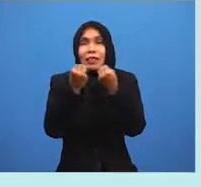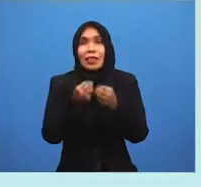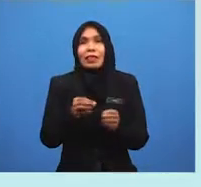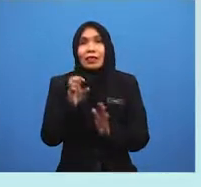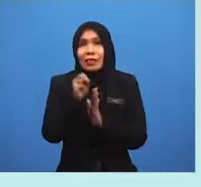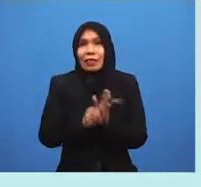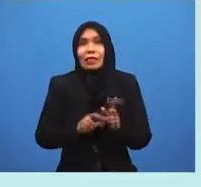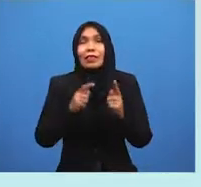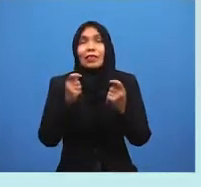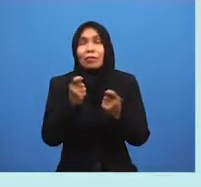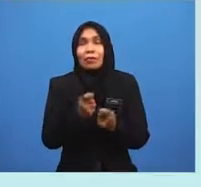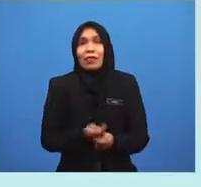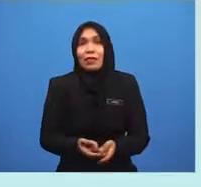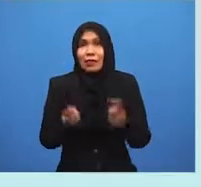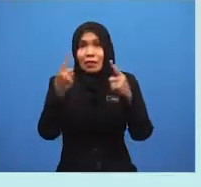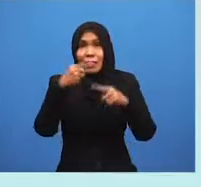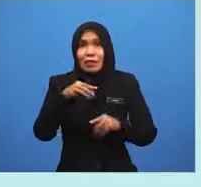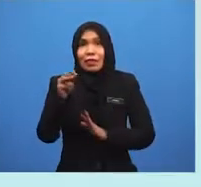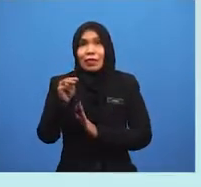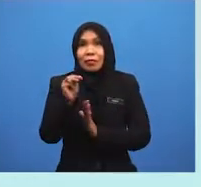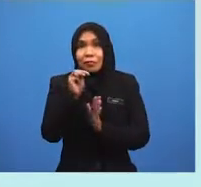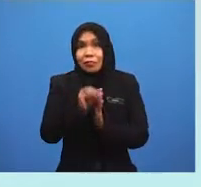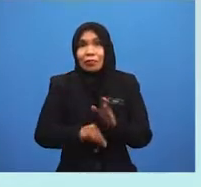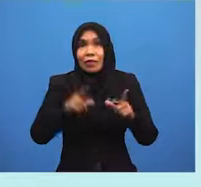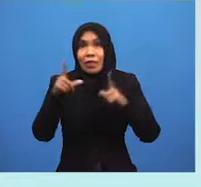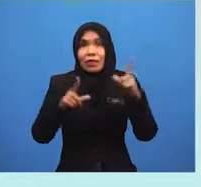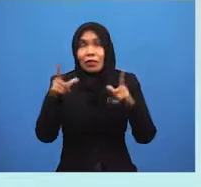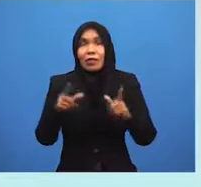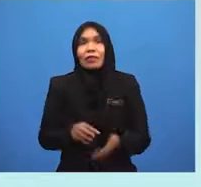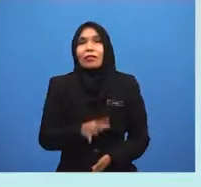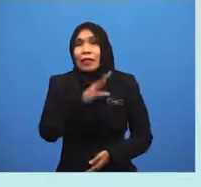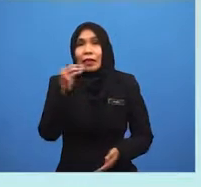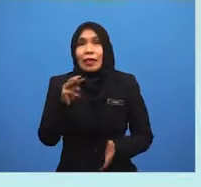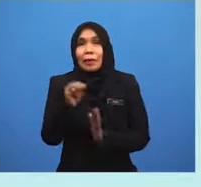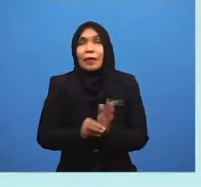mereka menguruskan kehidupan seharian.